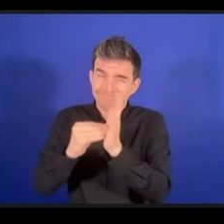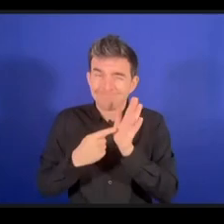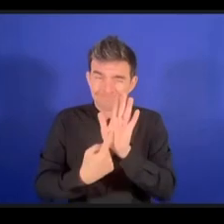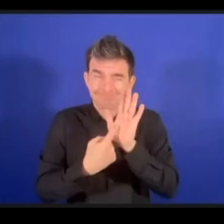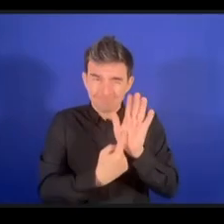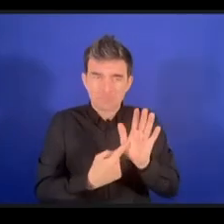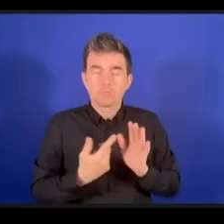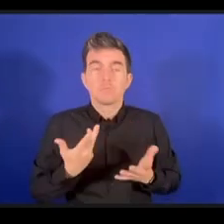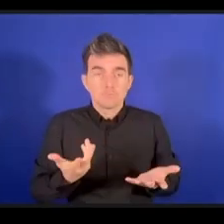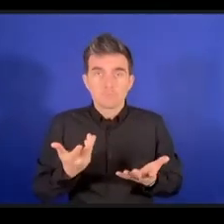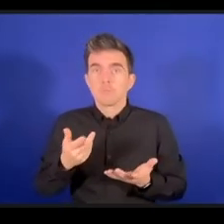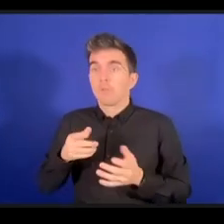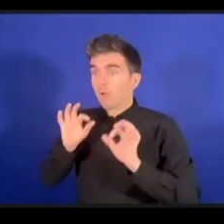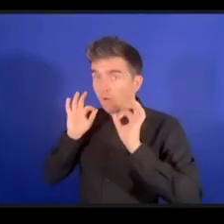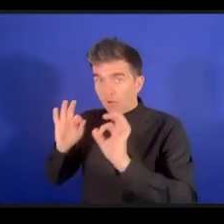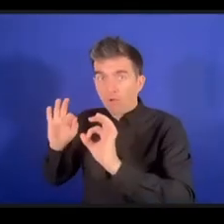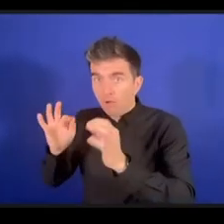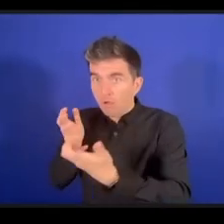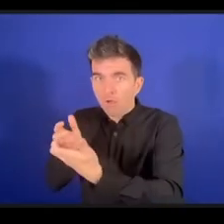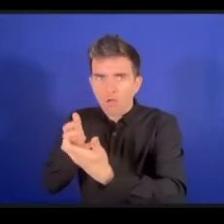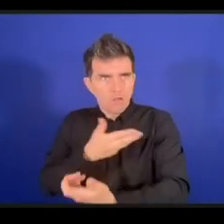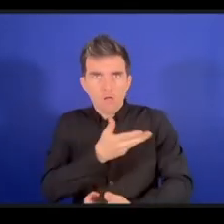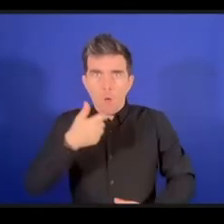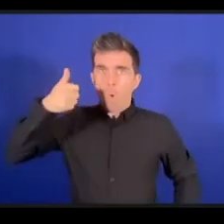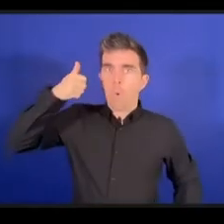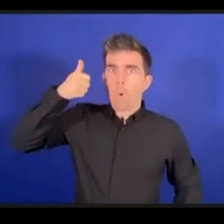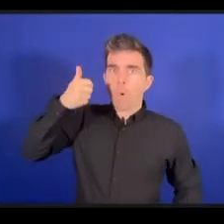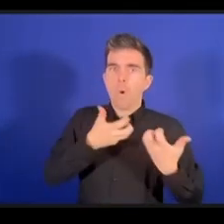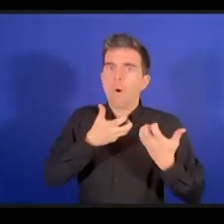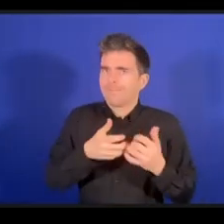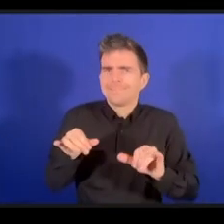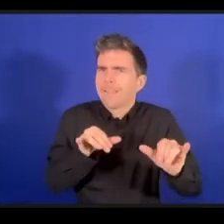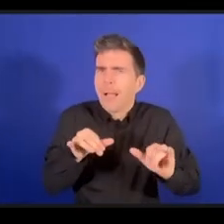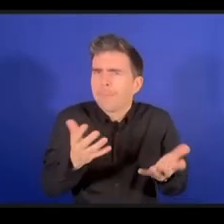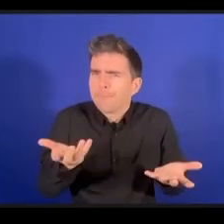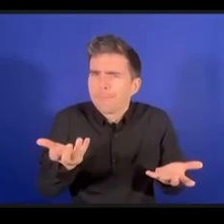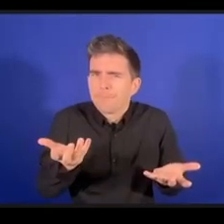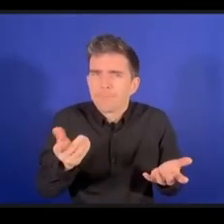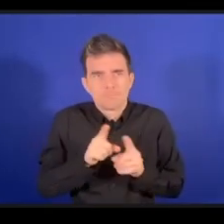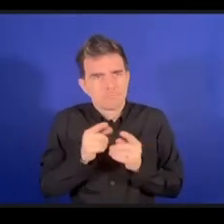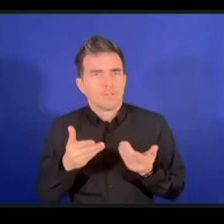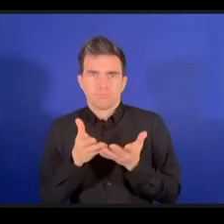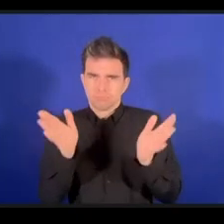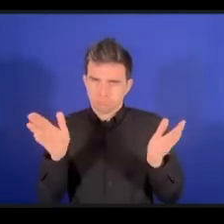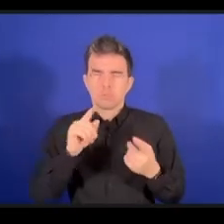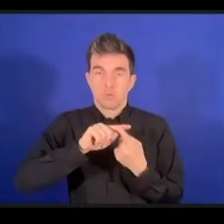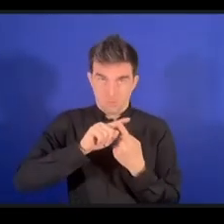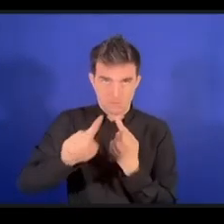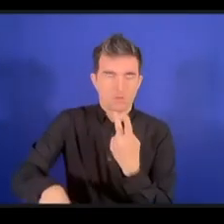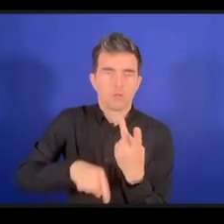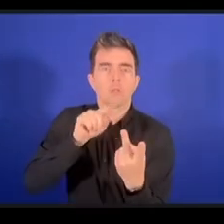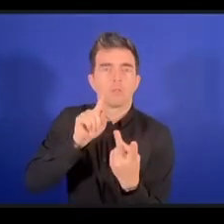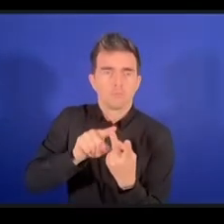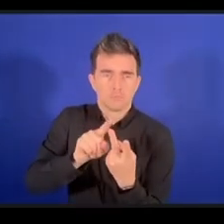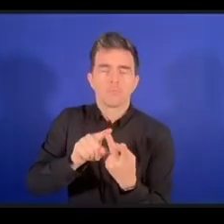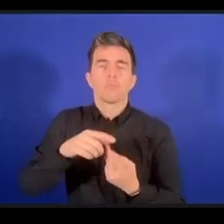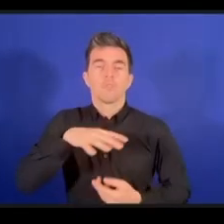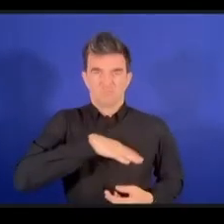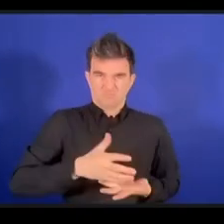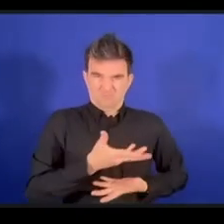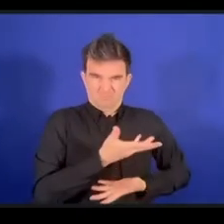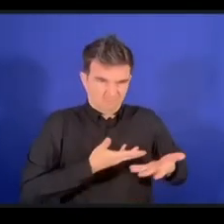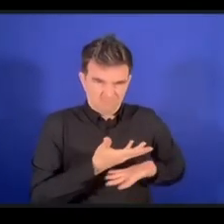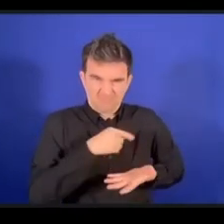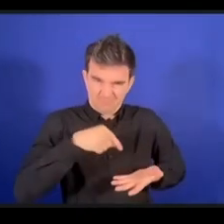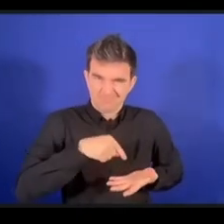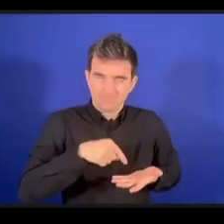有关这个残障和可及的这个联盟，跟